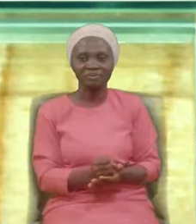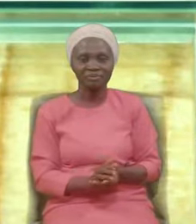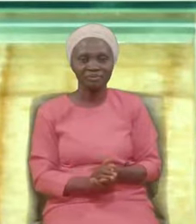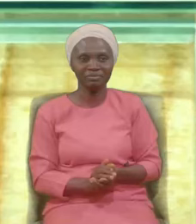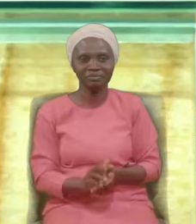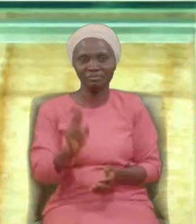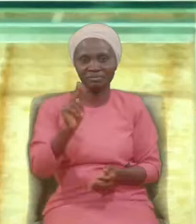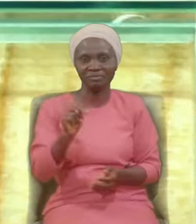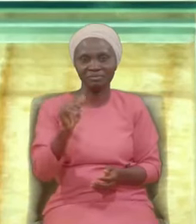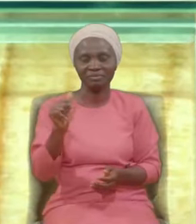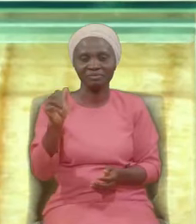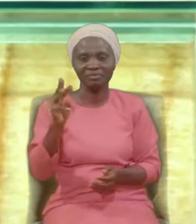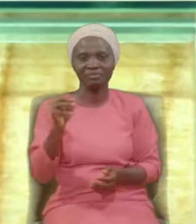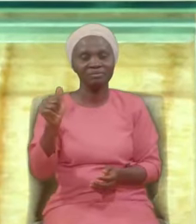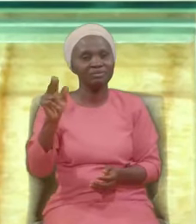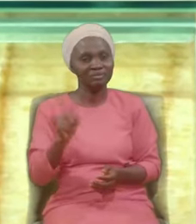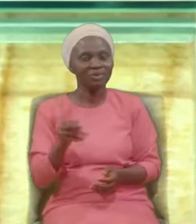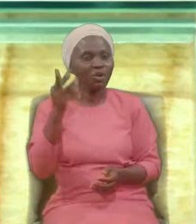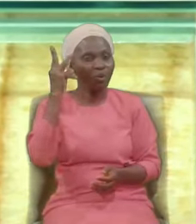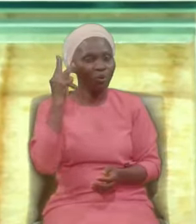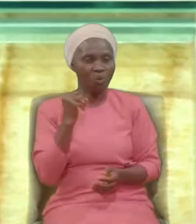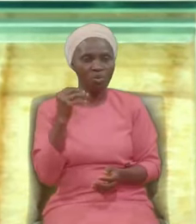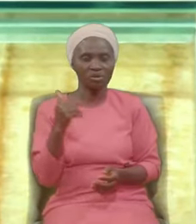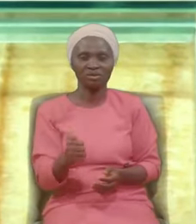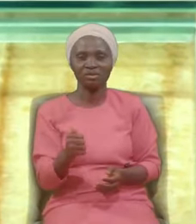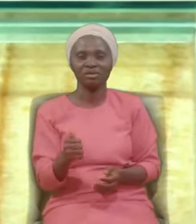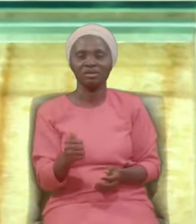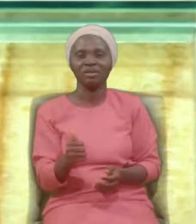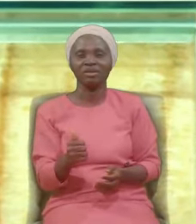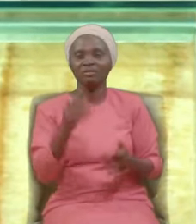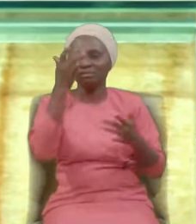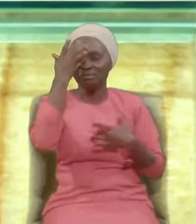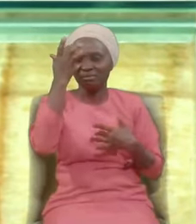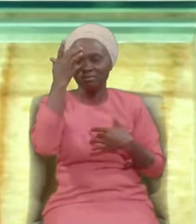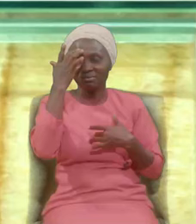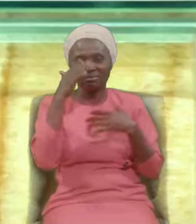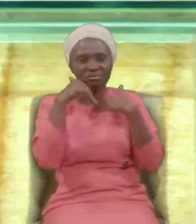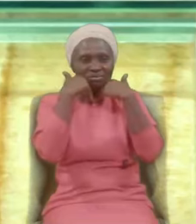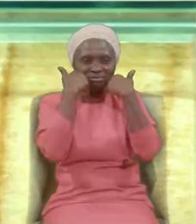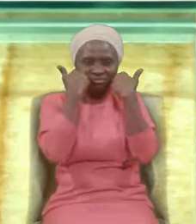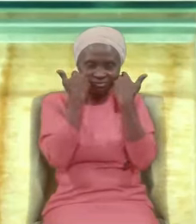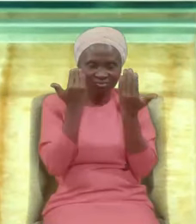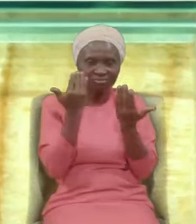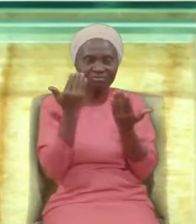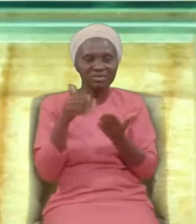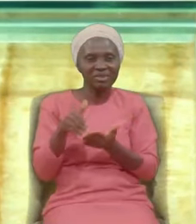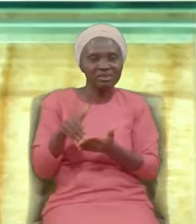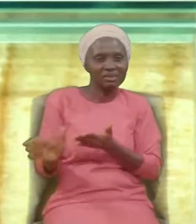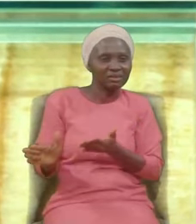Naaman était un lépreux incurable, malade, honni,